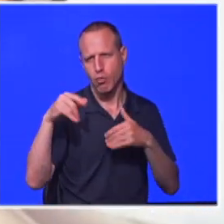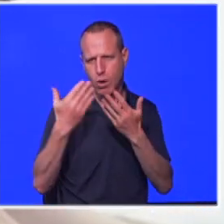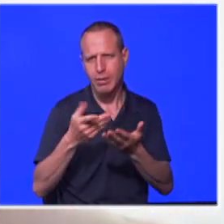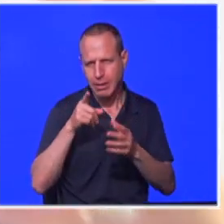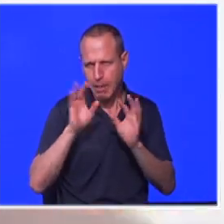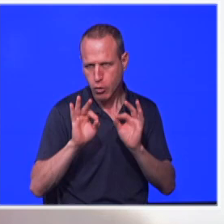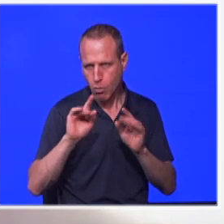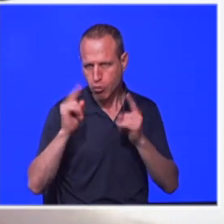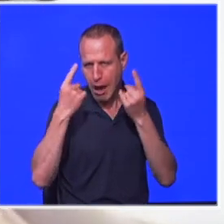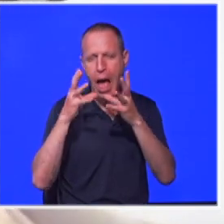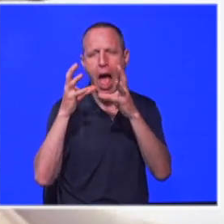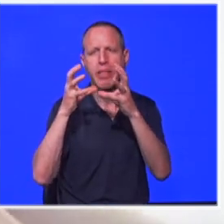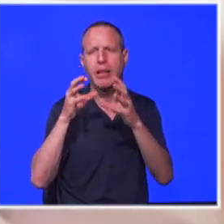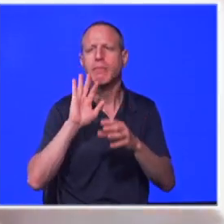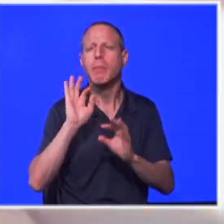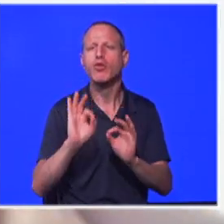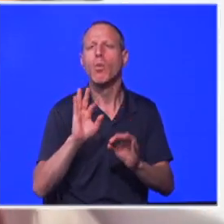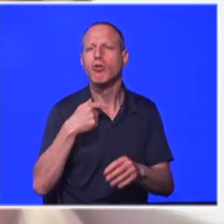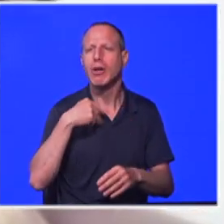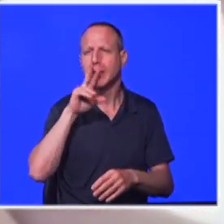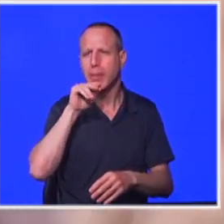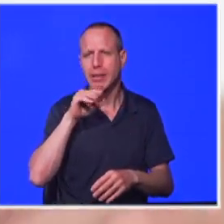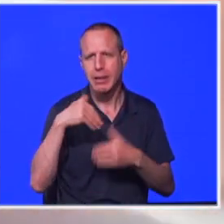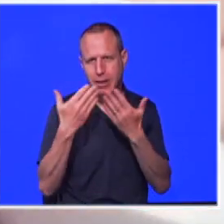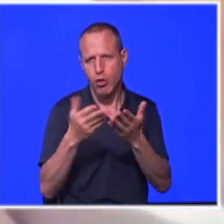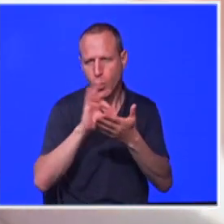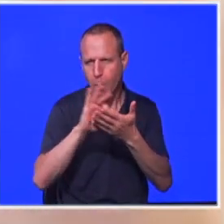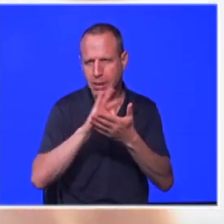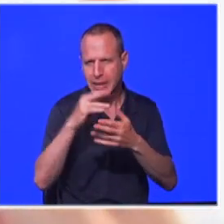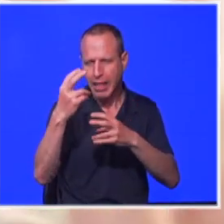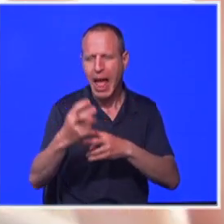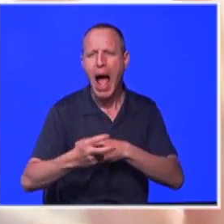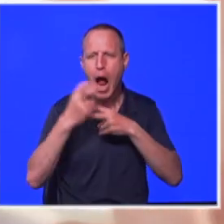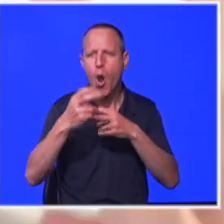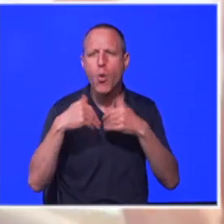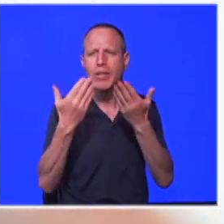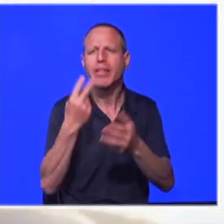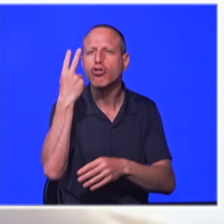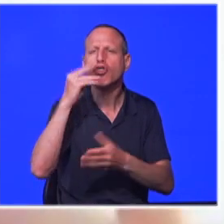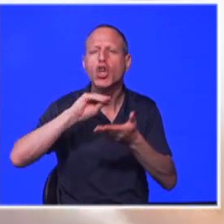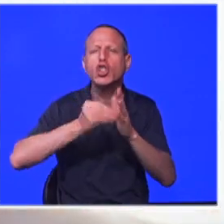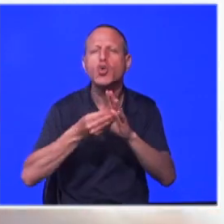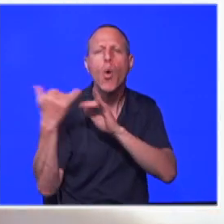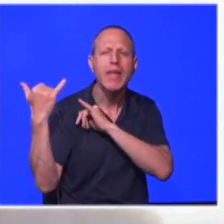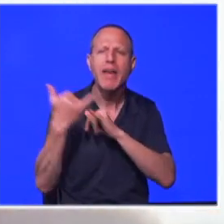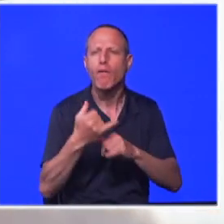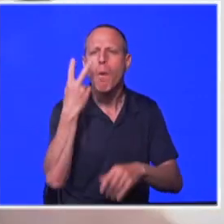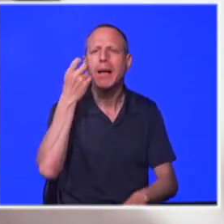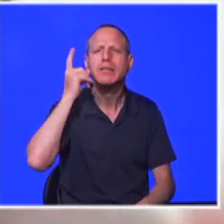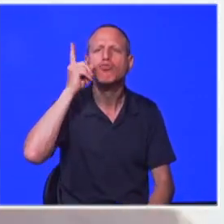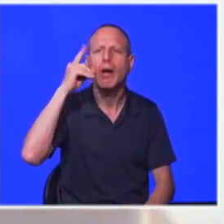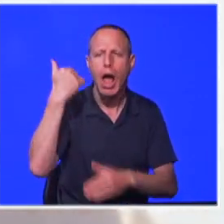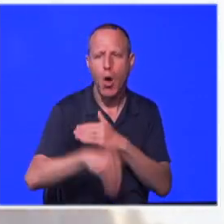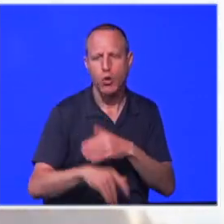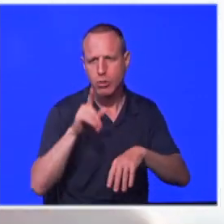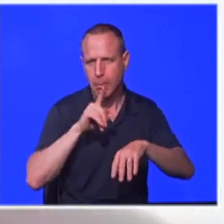שקרה באננס, וזה בדיוק מה שדיברתי עליו. הרי נתנו בעצם, משרד החקלאות נתן אך ורק שני אישורי יבוא, ב-20 שנה האחרונות,